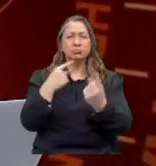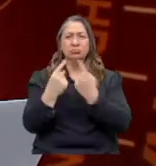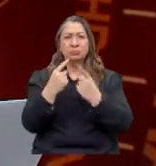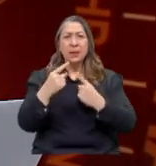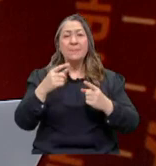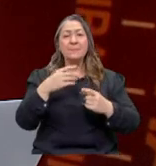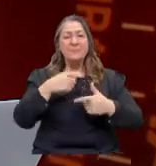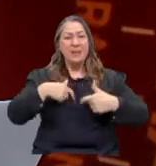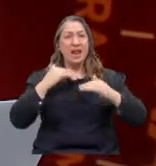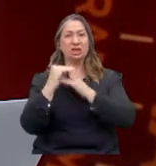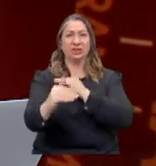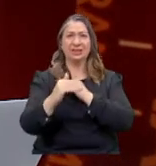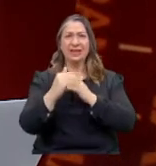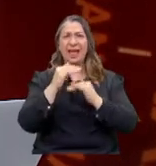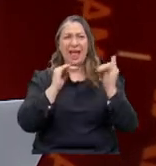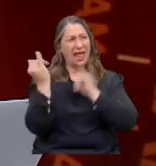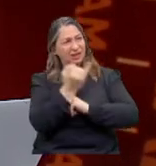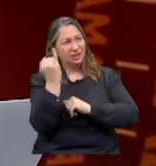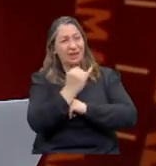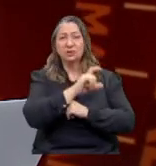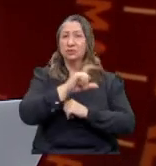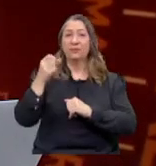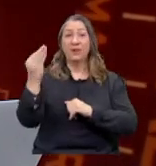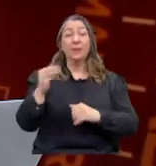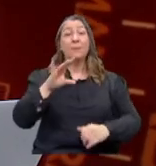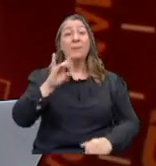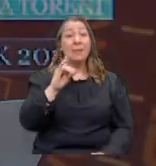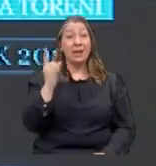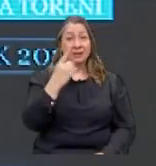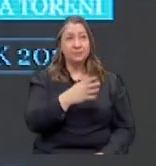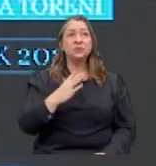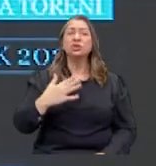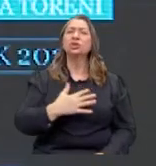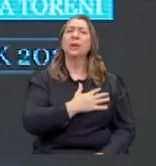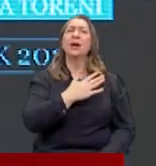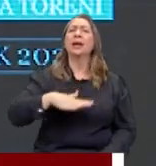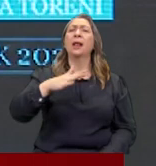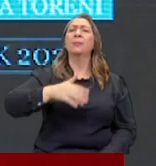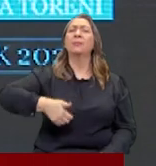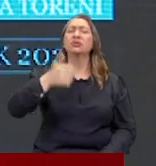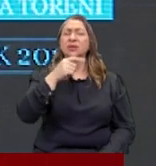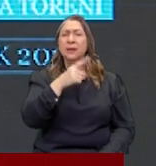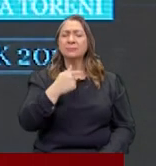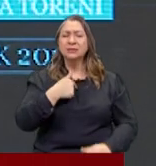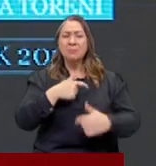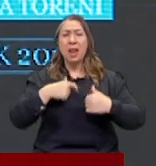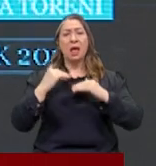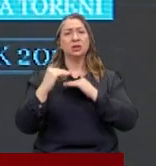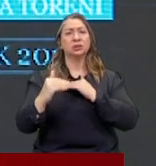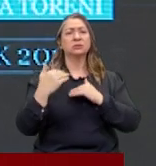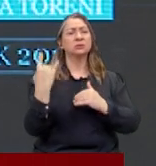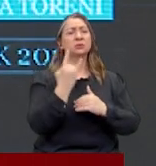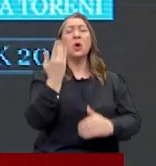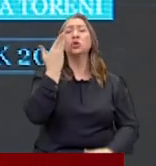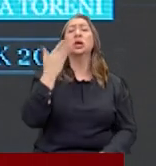üzerinden eleştirilerine yanıt verdi MHP lideri. CHP Genel Başkanı bizim milliyetçilik diye ortada